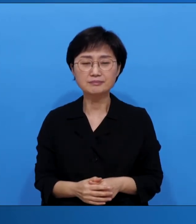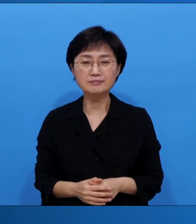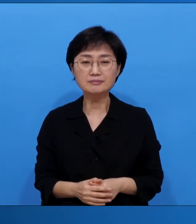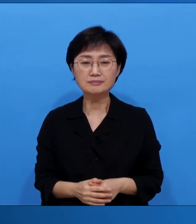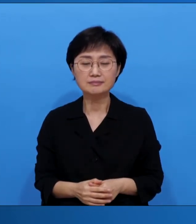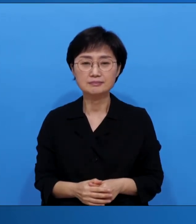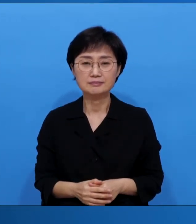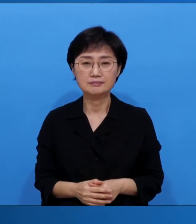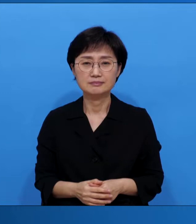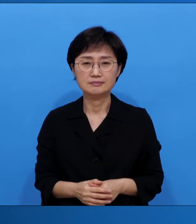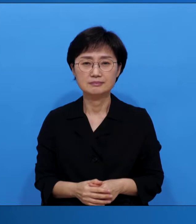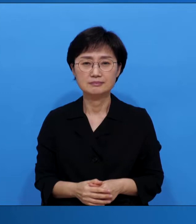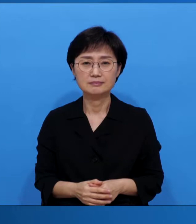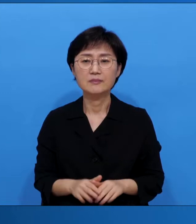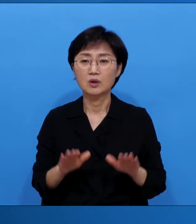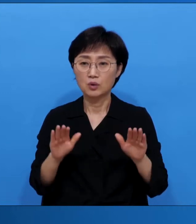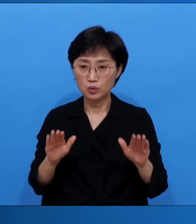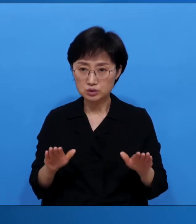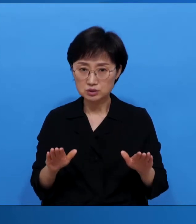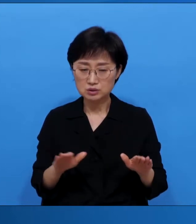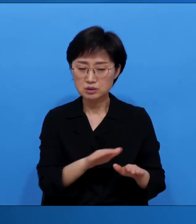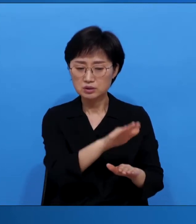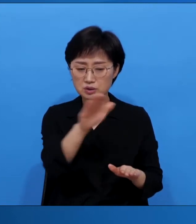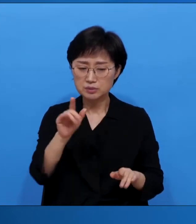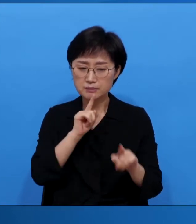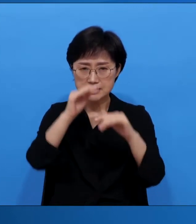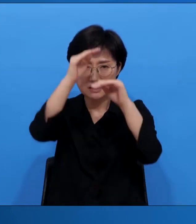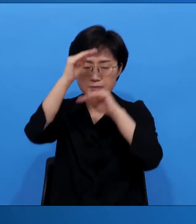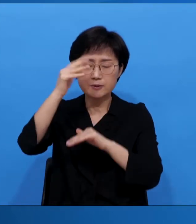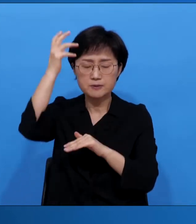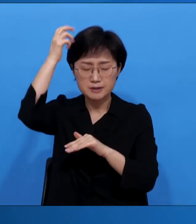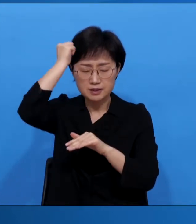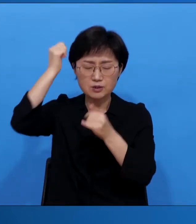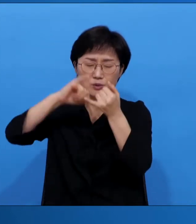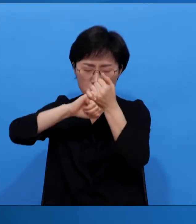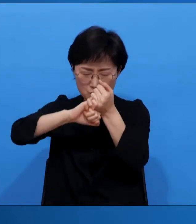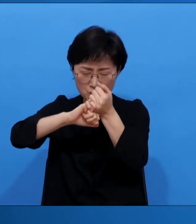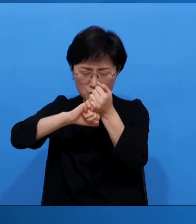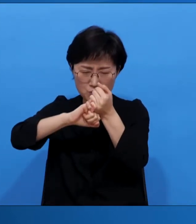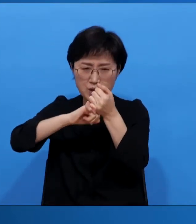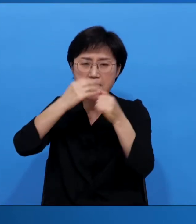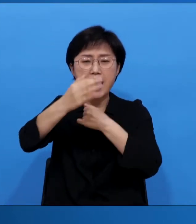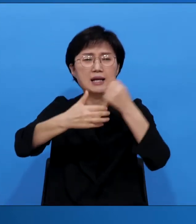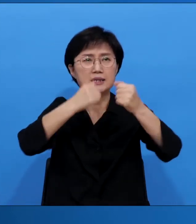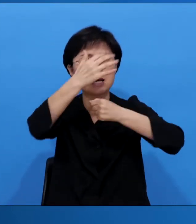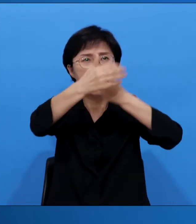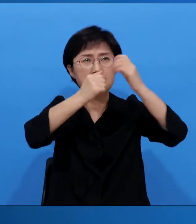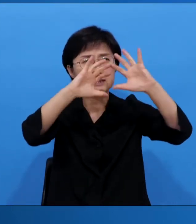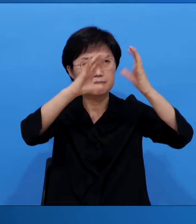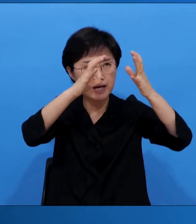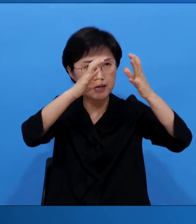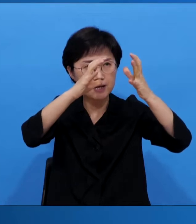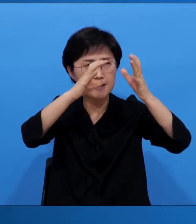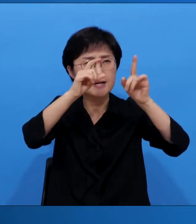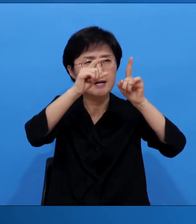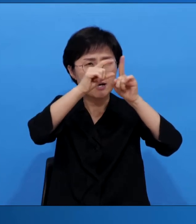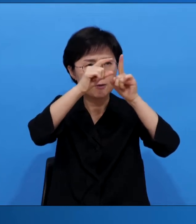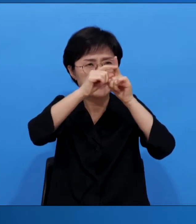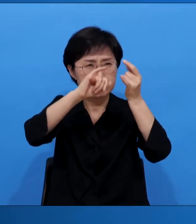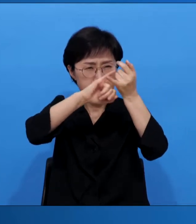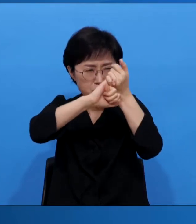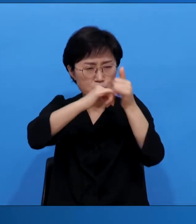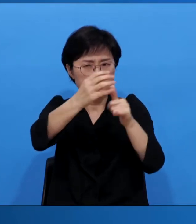that's the end of your life. 오늘 여러분 이 언약을 딱 붙잡았어요. Today you must hold on to this covenant. 해보시라니까요. You must try it.